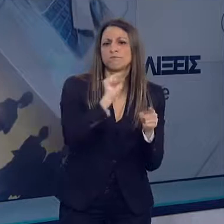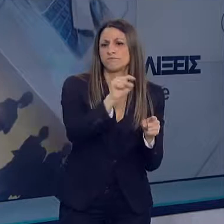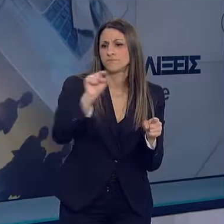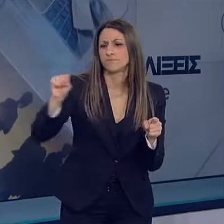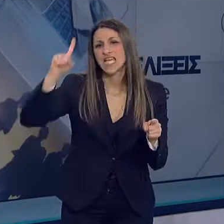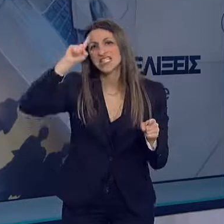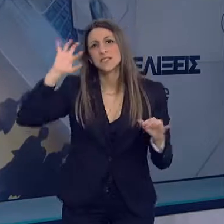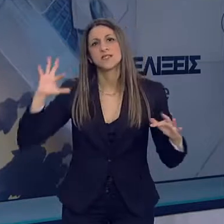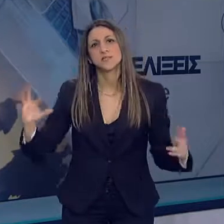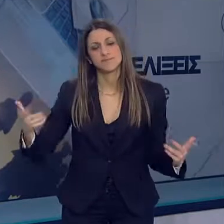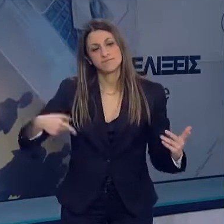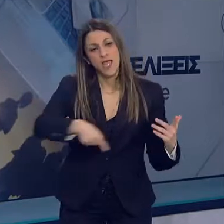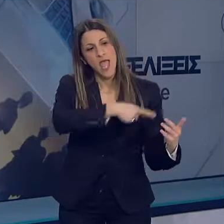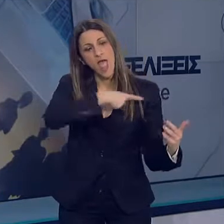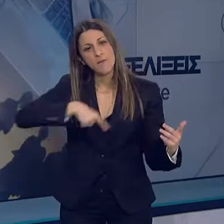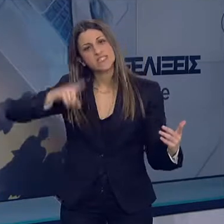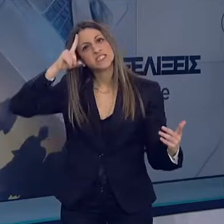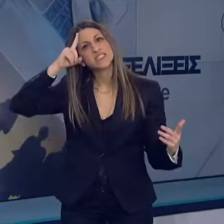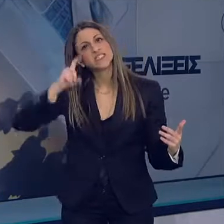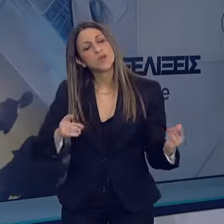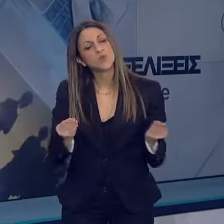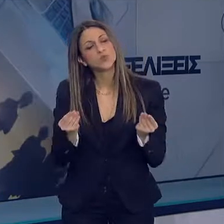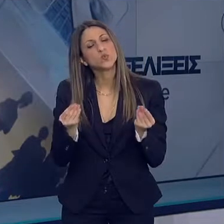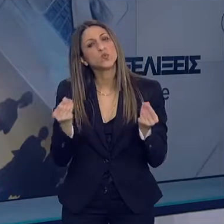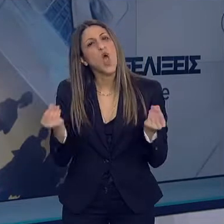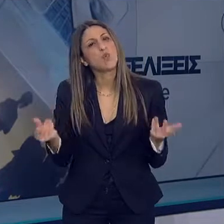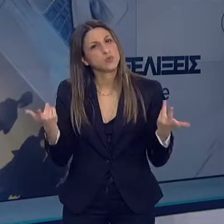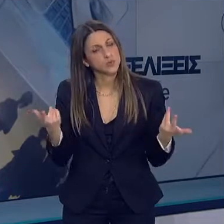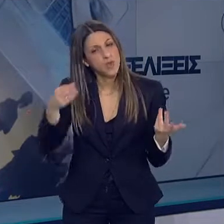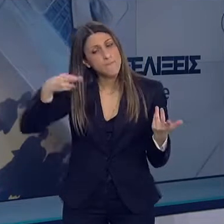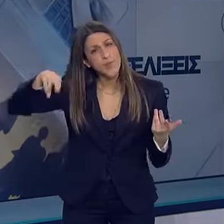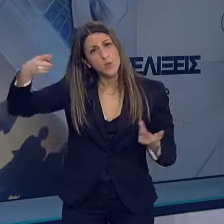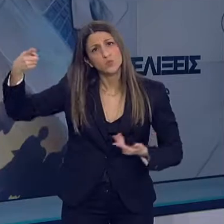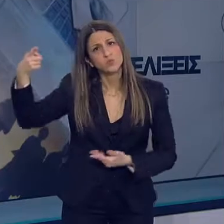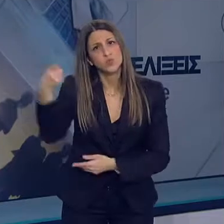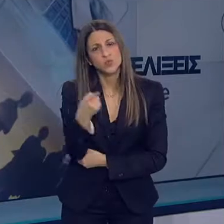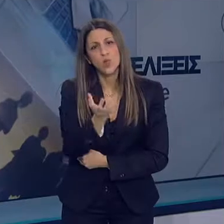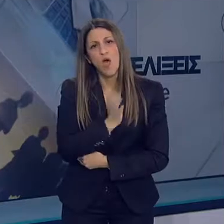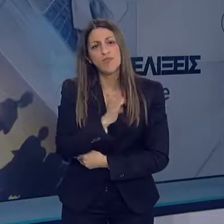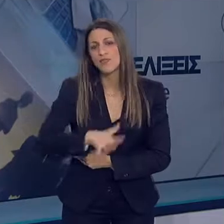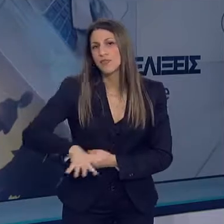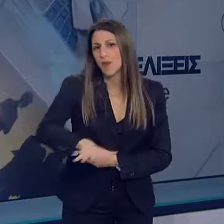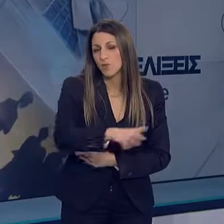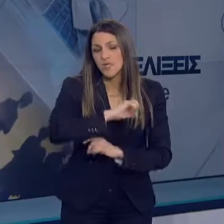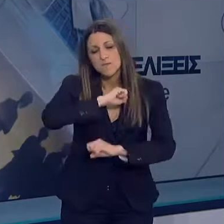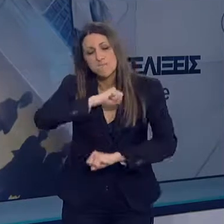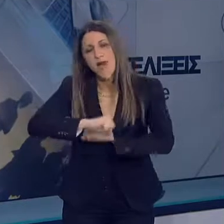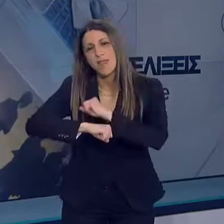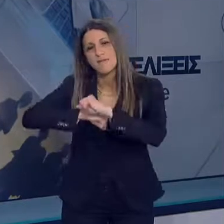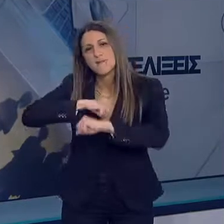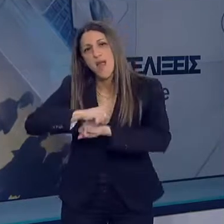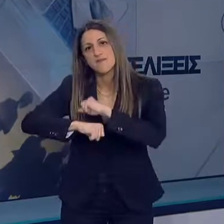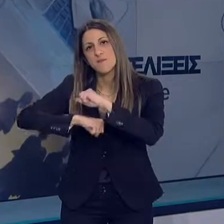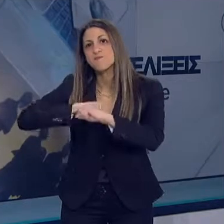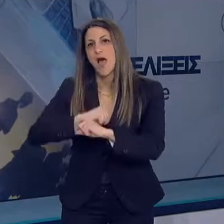έχουμε πλήρη συνέστηση και αντίληψη του μοναδικού τρόπου που η συντριπτική πλειοψηφία της ελληνικής κοινωνίας δίνει ένα ξεχωριστό,